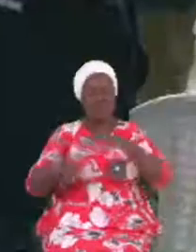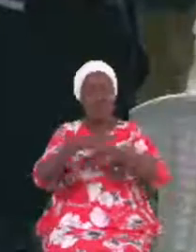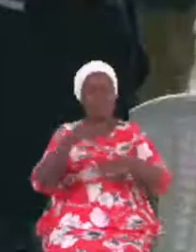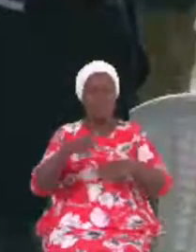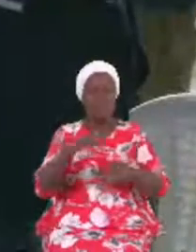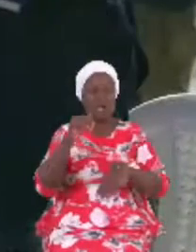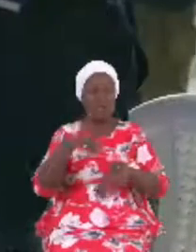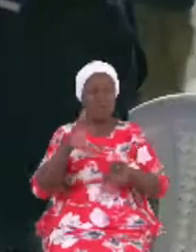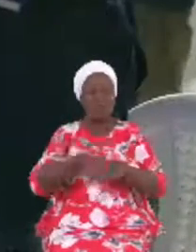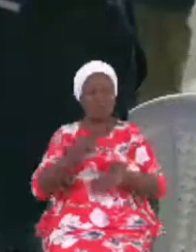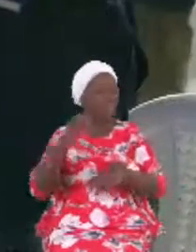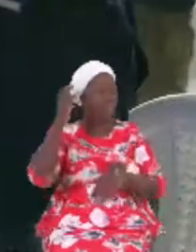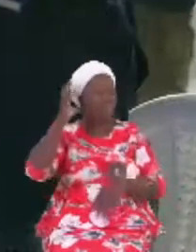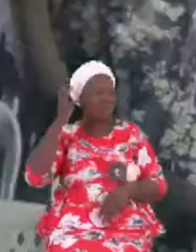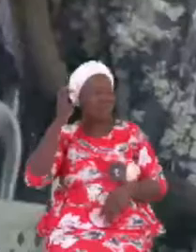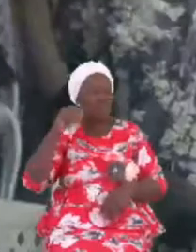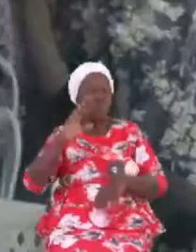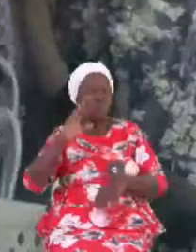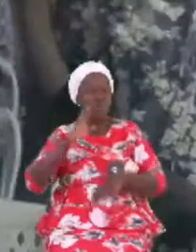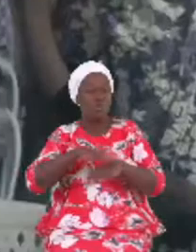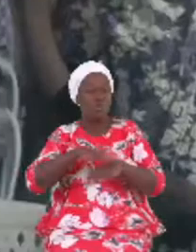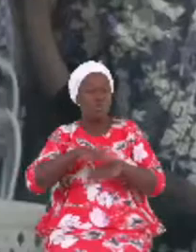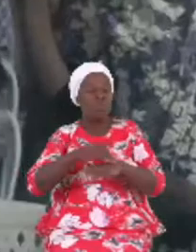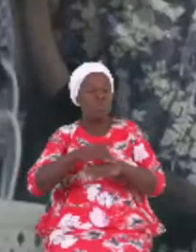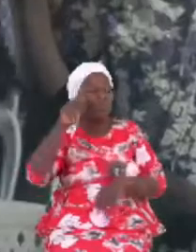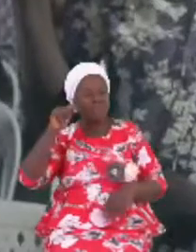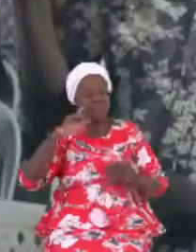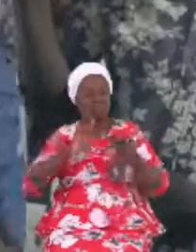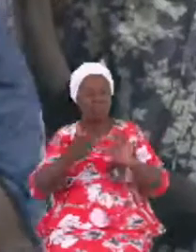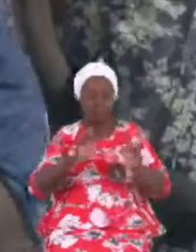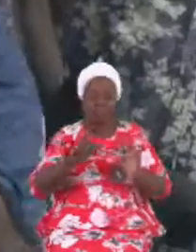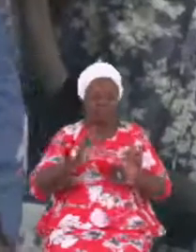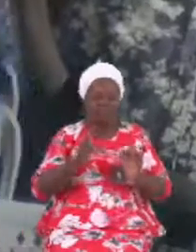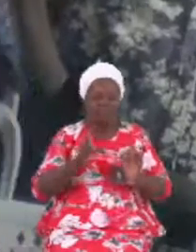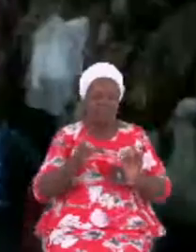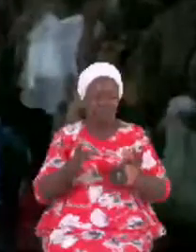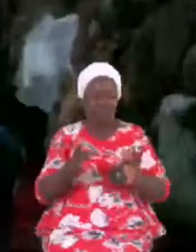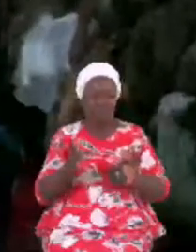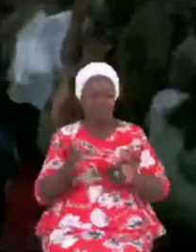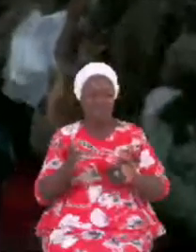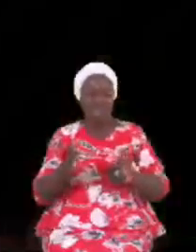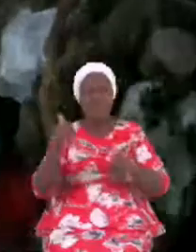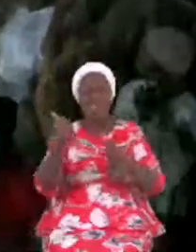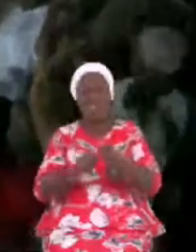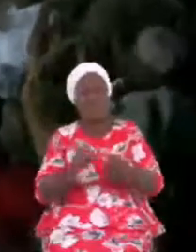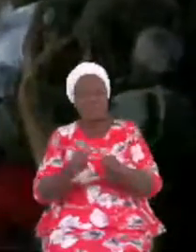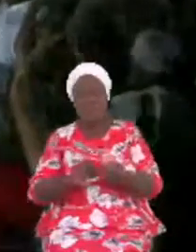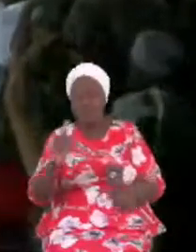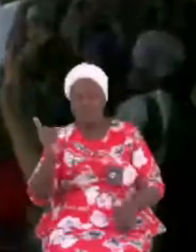radio, à la télévision, en ligne, sur les médias sociaux,